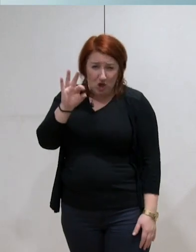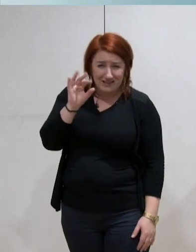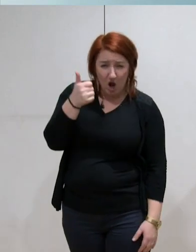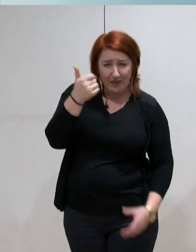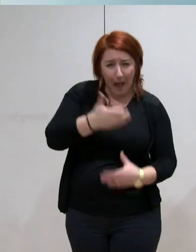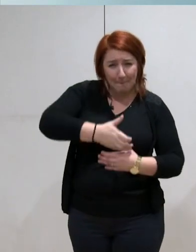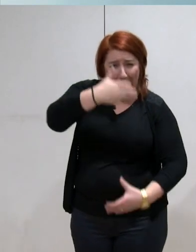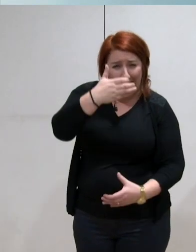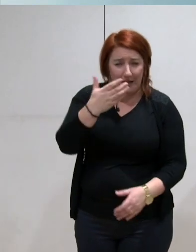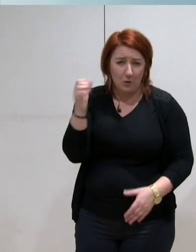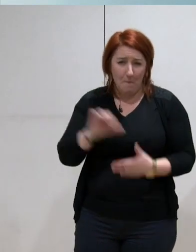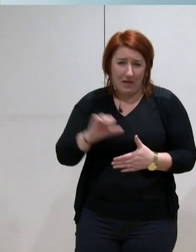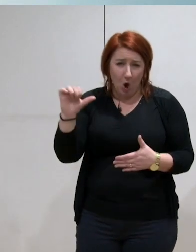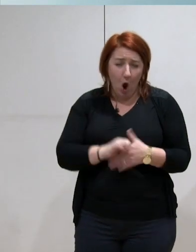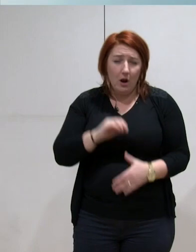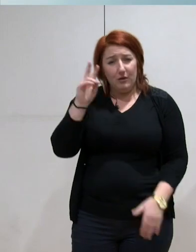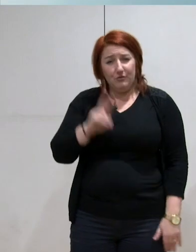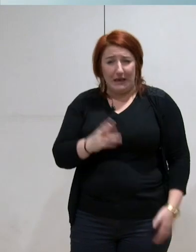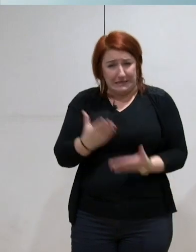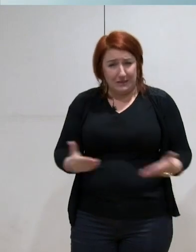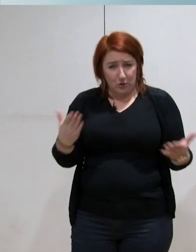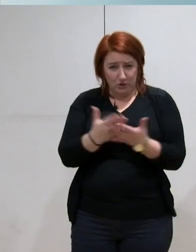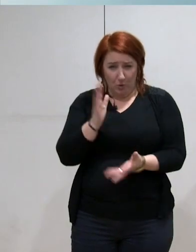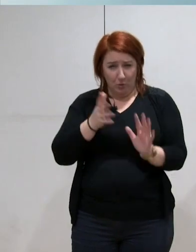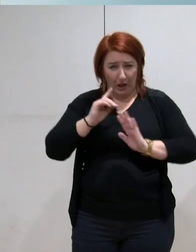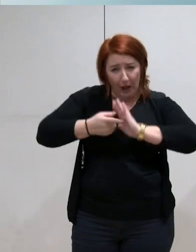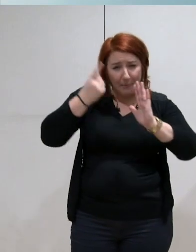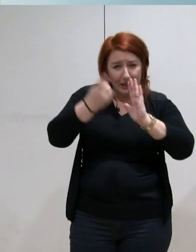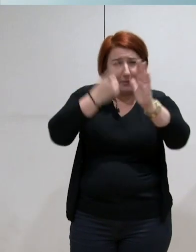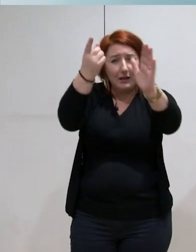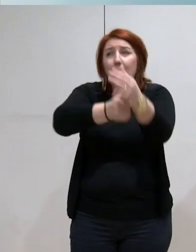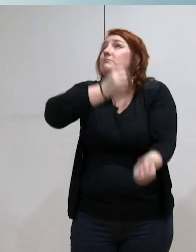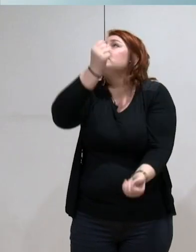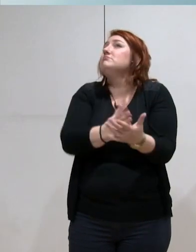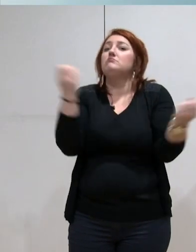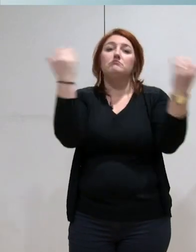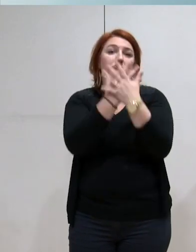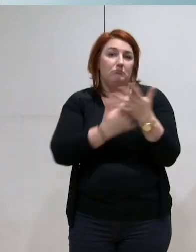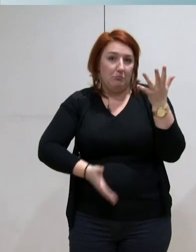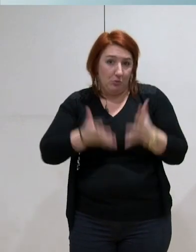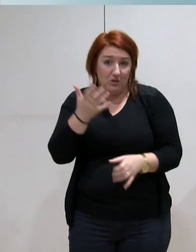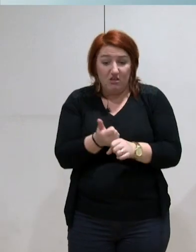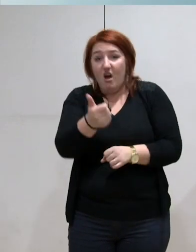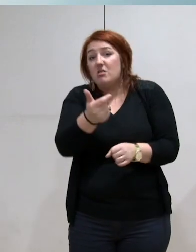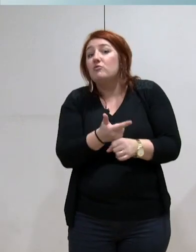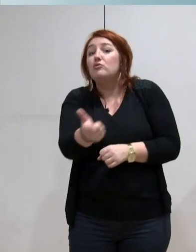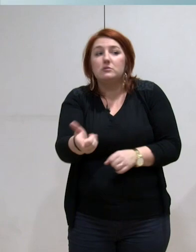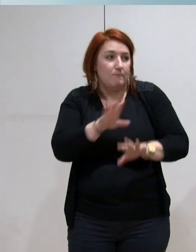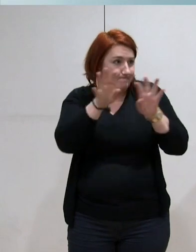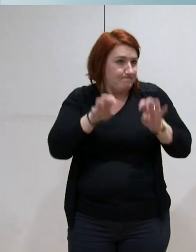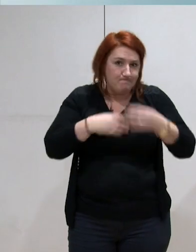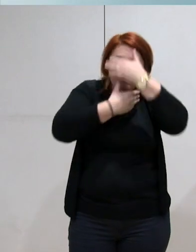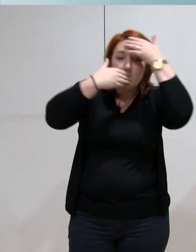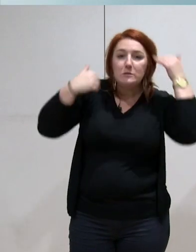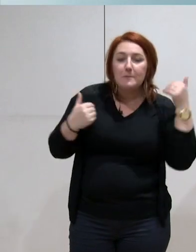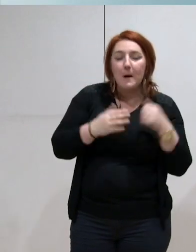baril qui vous dit que cette situation ne pourra pas se reproduire du jour au lendemain ou peut-être dans un an ou deux